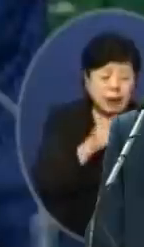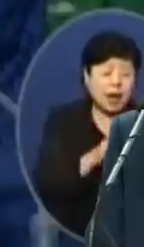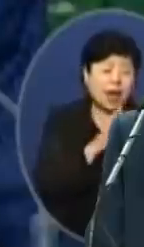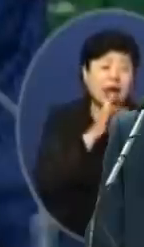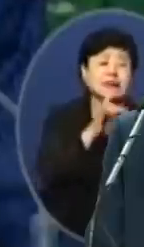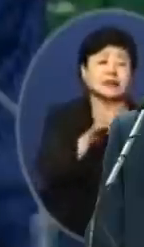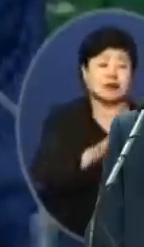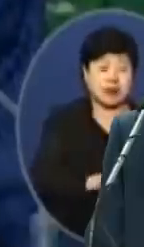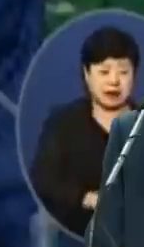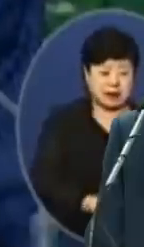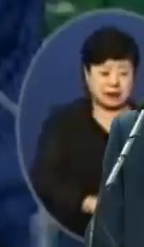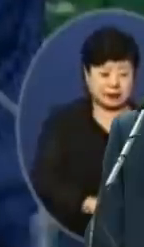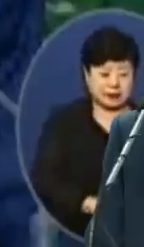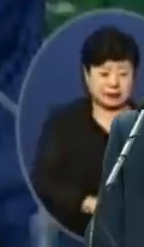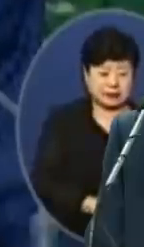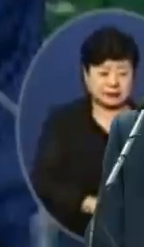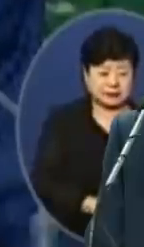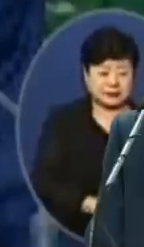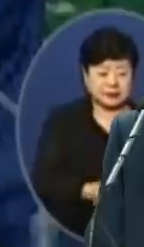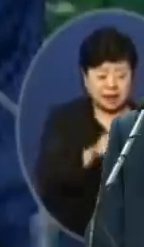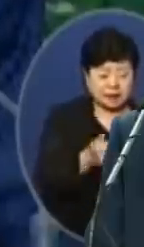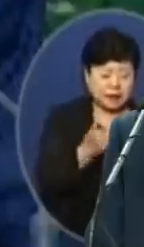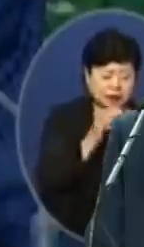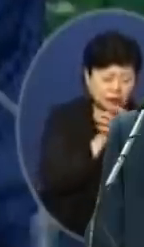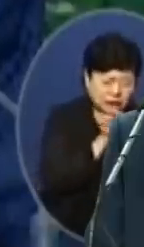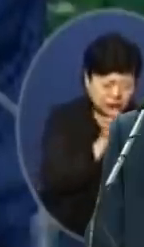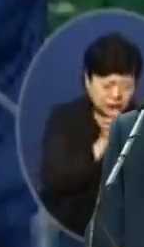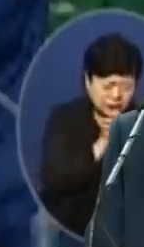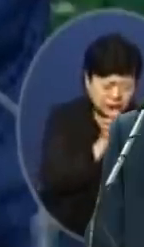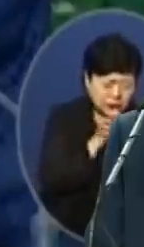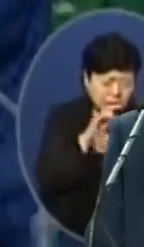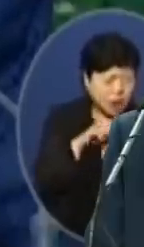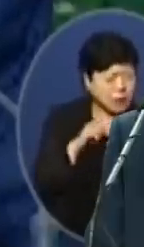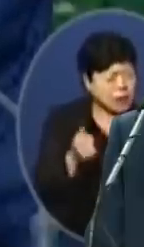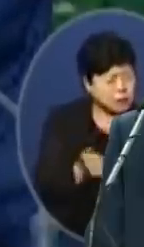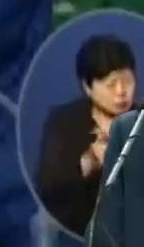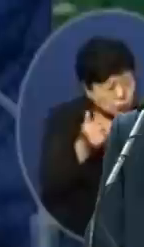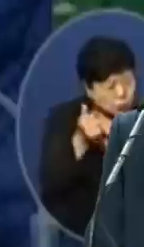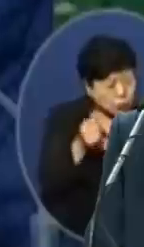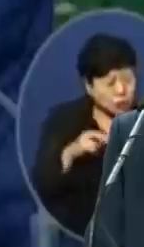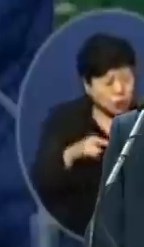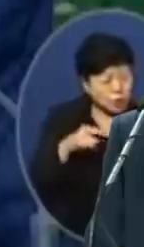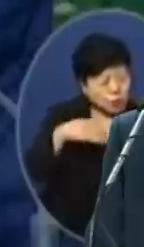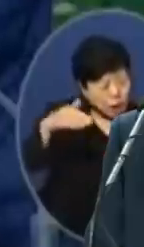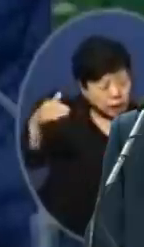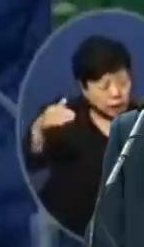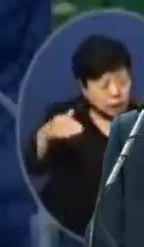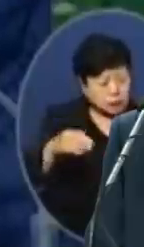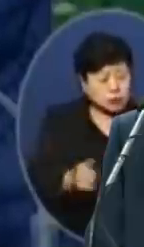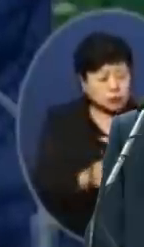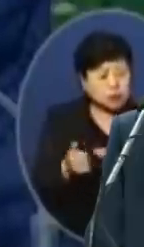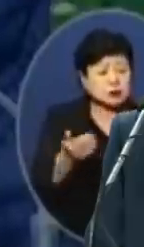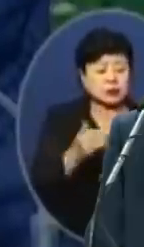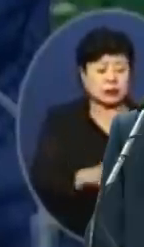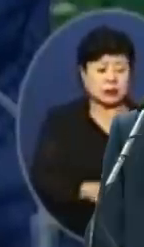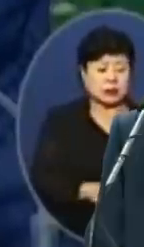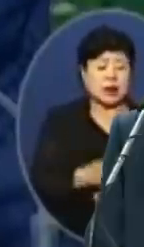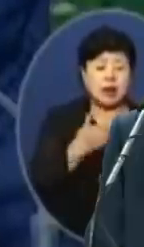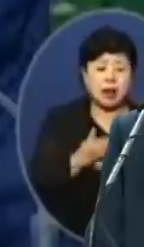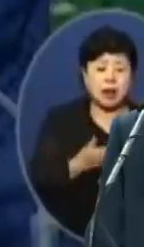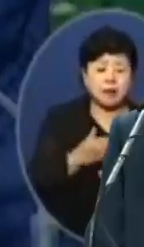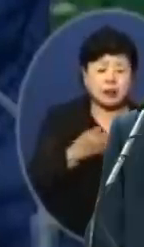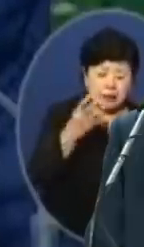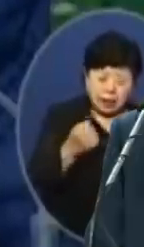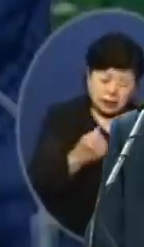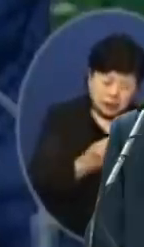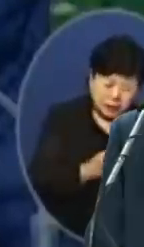된다고. 그래서 하나님께 기도하는데 마음의 소원이 여의도로 가라는 소원이 있어도 하도 반대하는